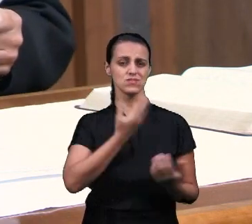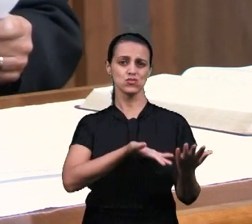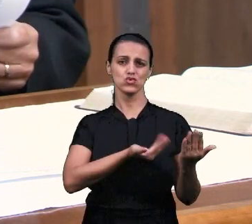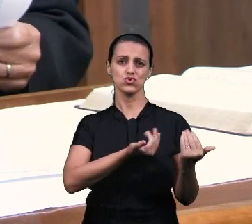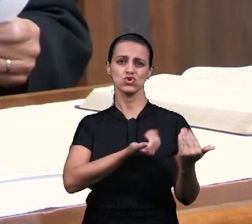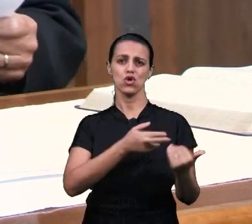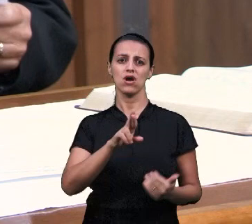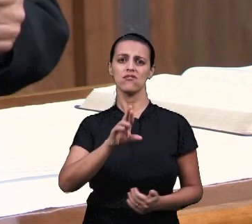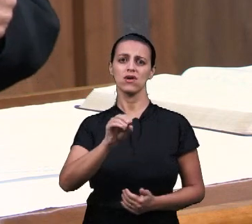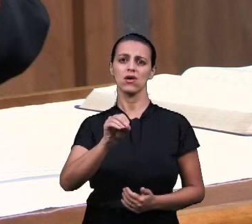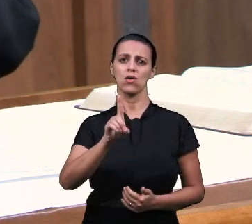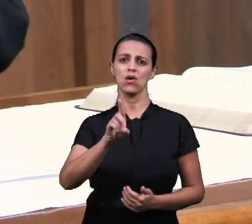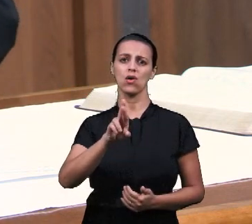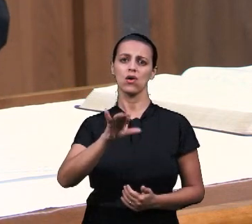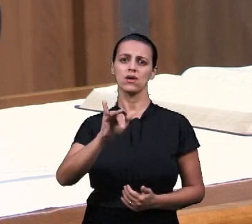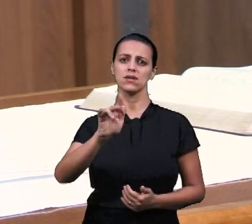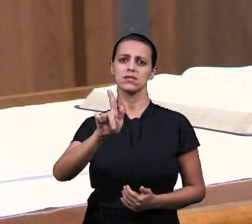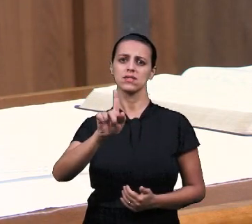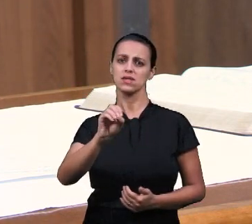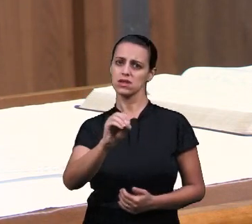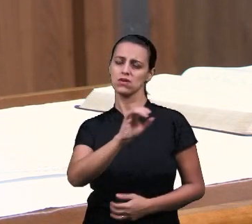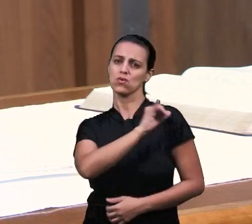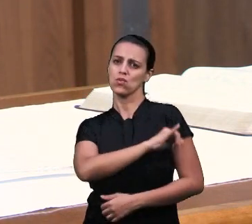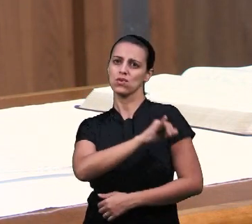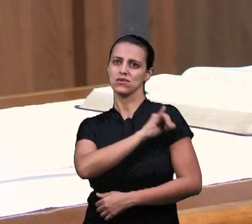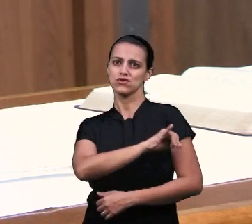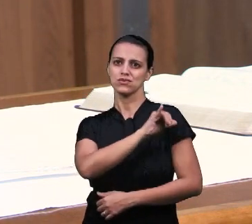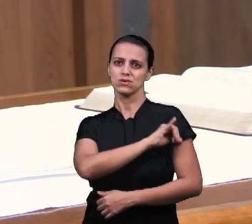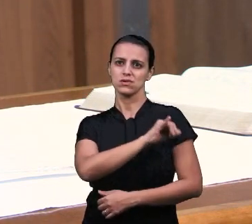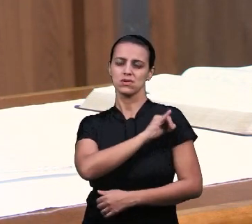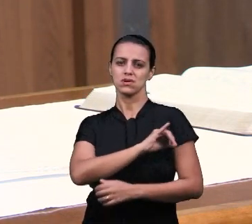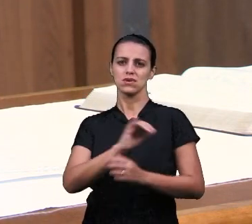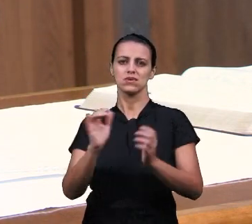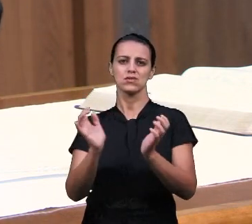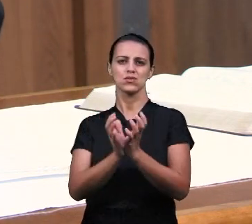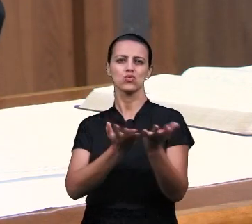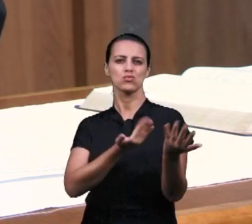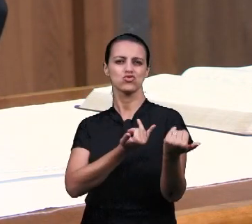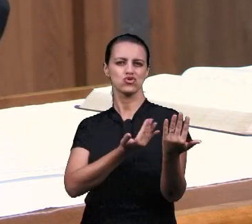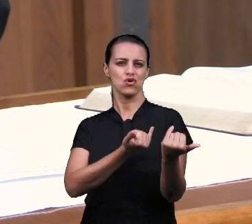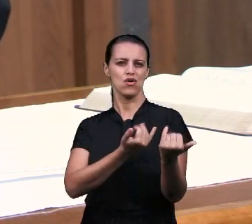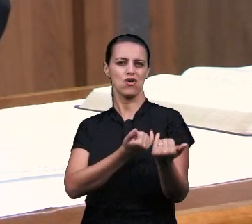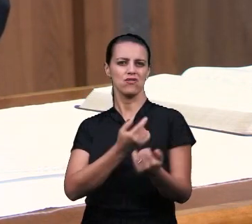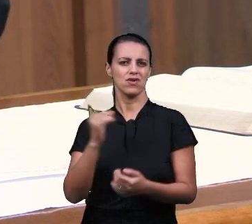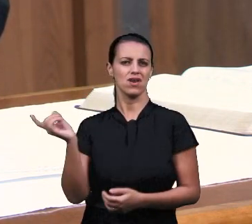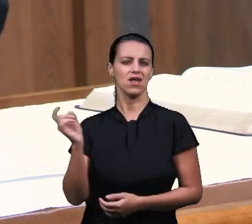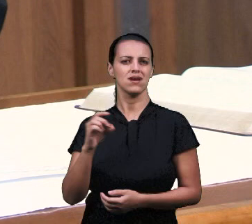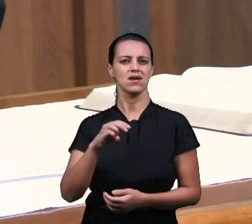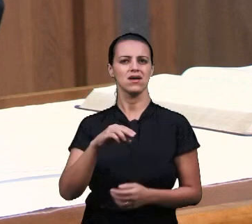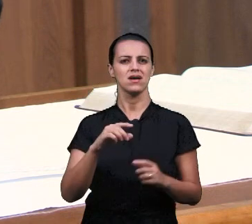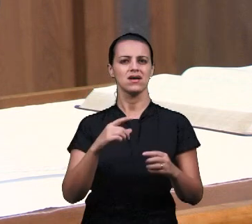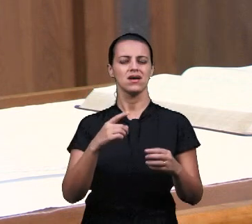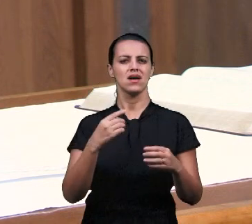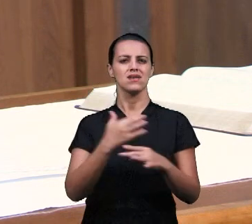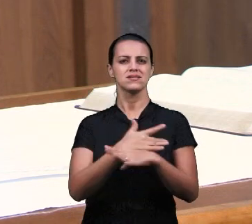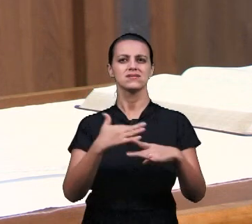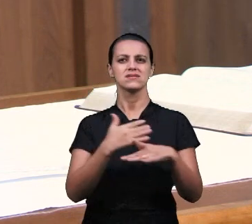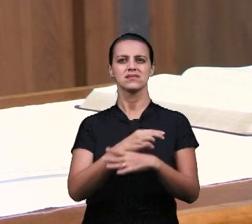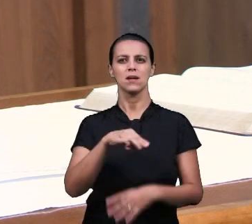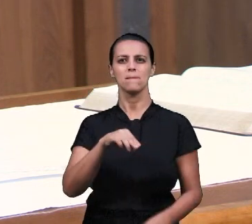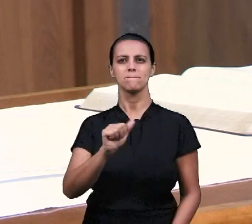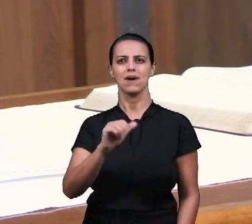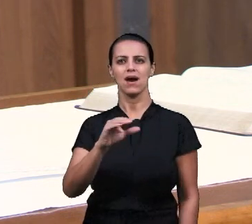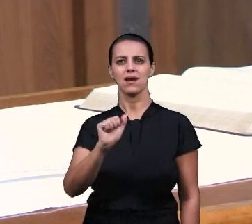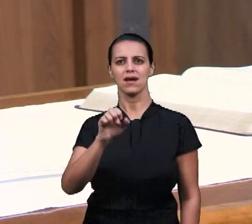réponse venue de notre jeune qui s'appelle Rodrigo de Rio de Janeiro, le groupe de jeunes de l'église de CEAP dans l'état de Rio de